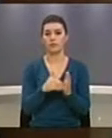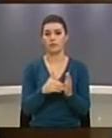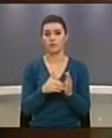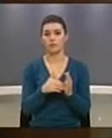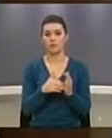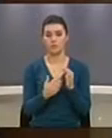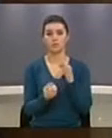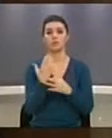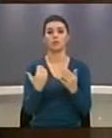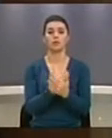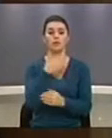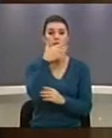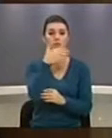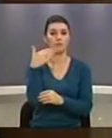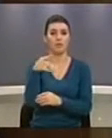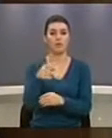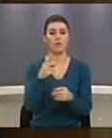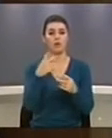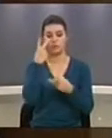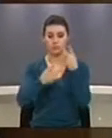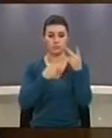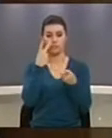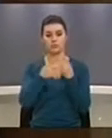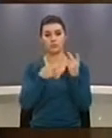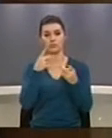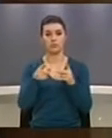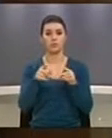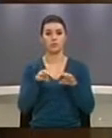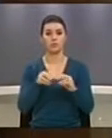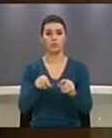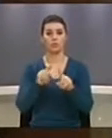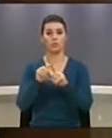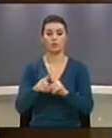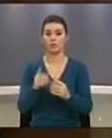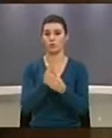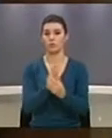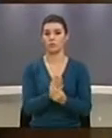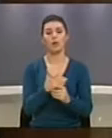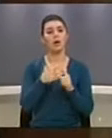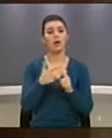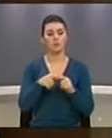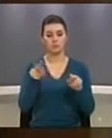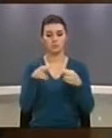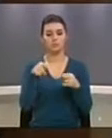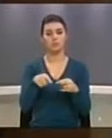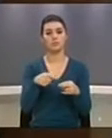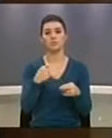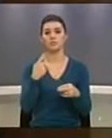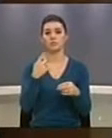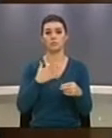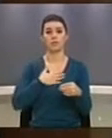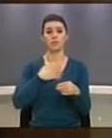një agjencion shtesë për krahasime e verifikime të pronave, sepse na krijohet edhe një strukturë